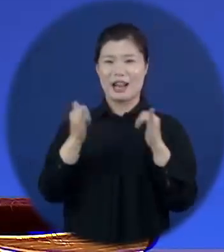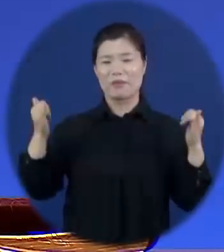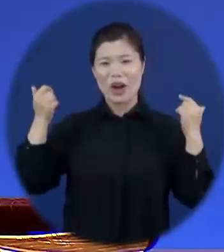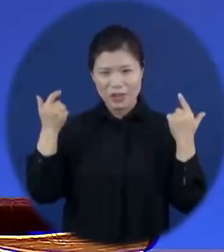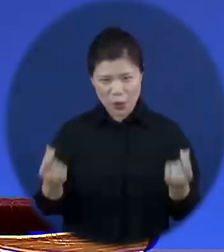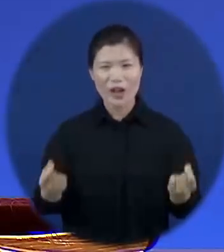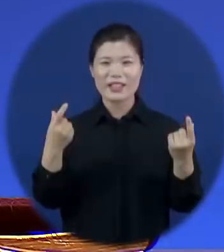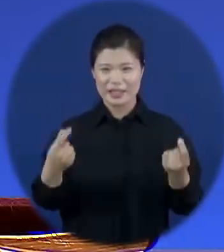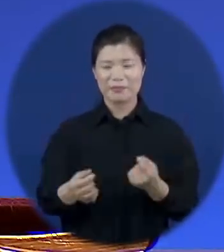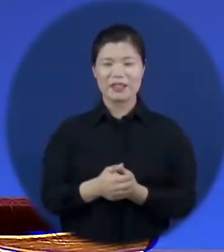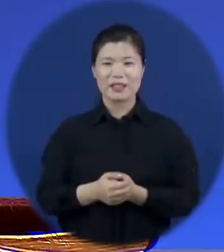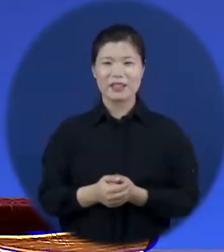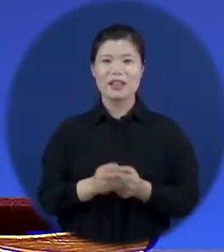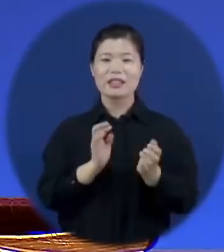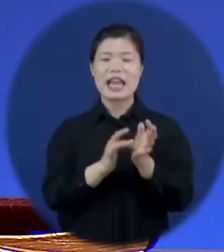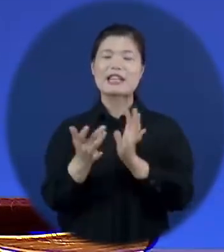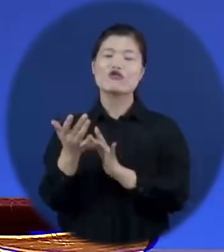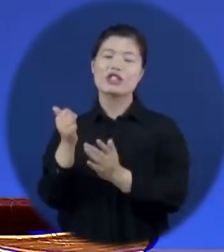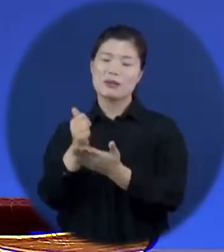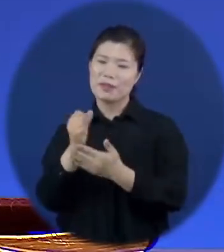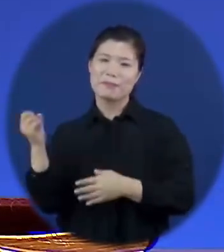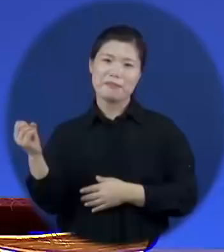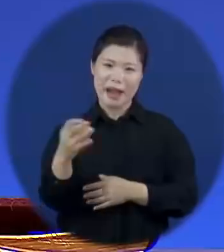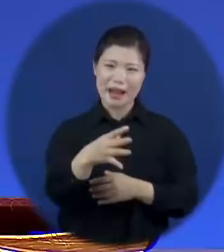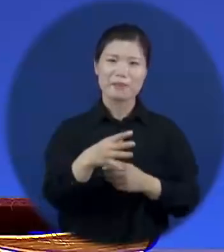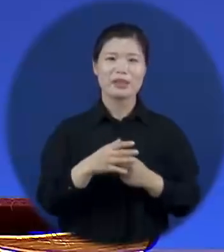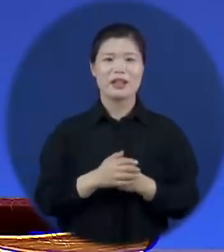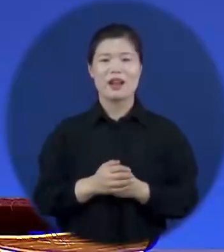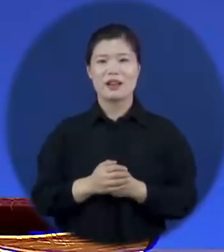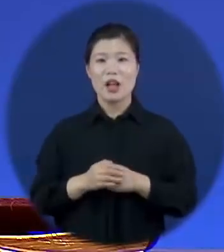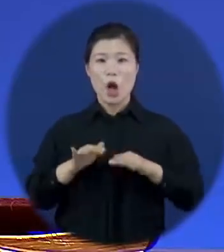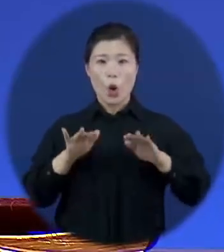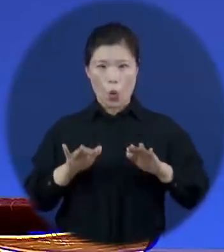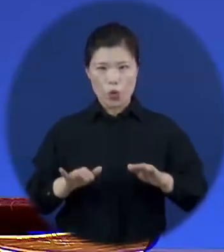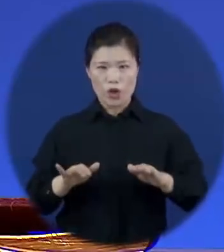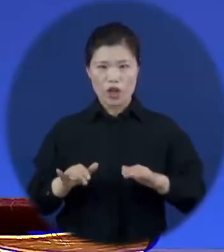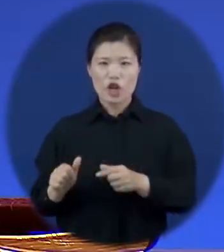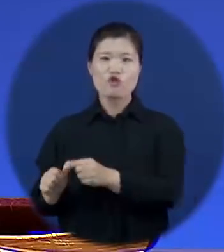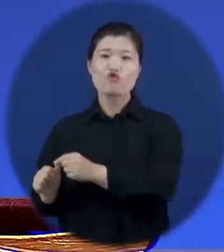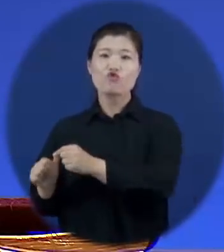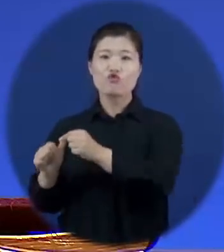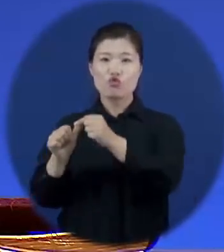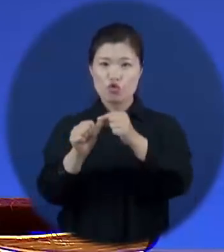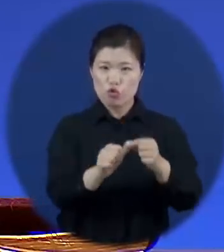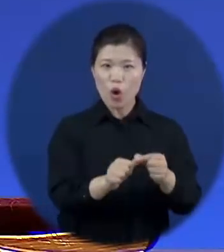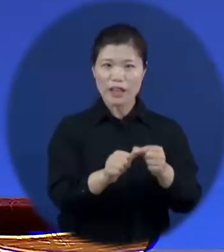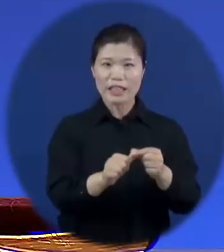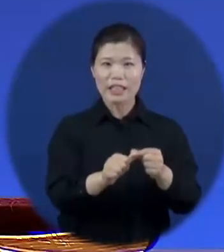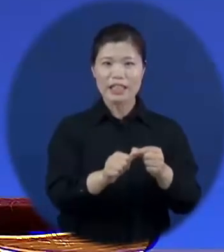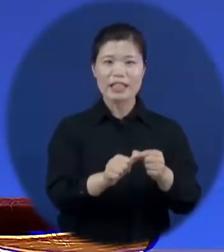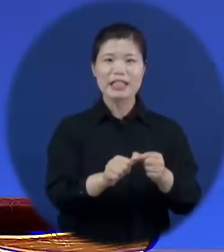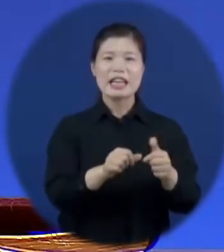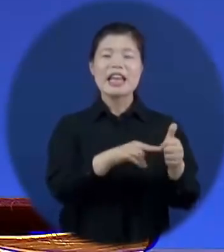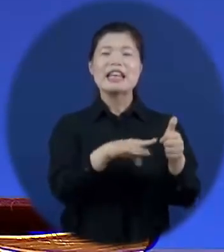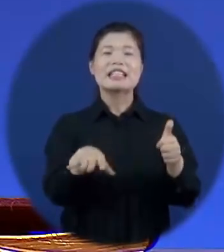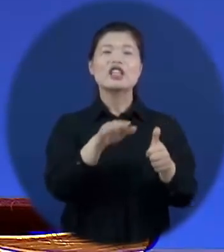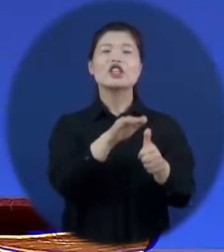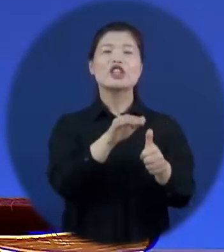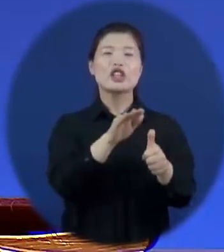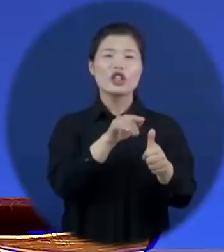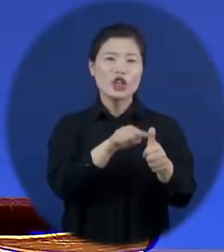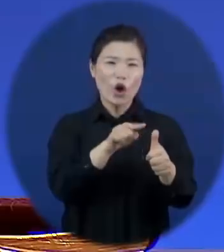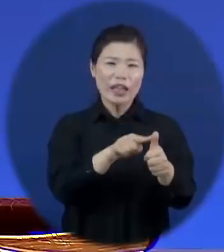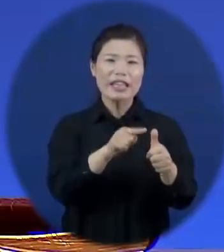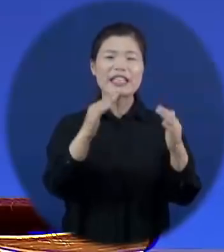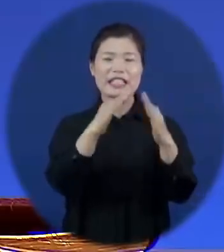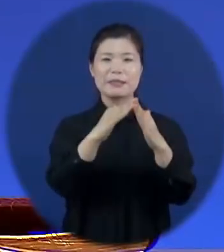되었습니다. 예수님께서는 이렇게 말씀하셨죠. 오늘 구원이 이 집에 이르렀으니